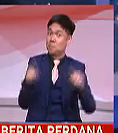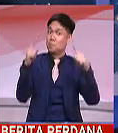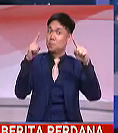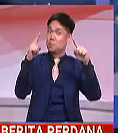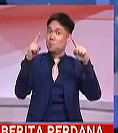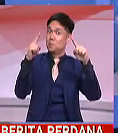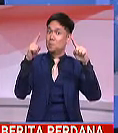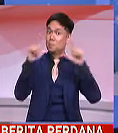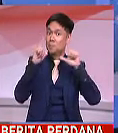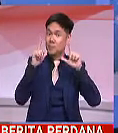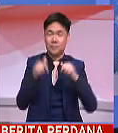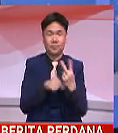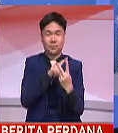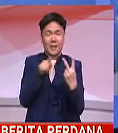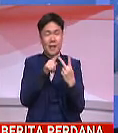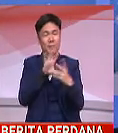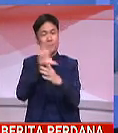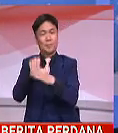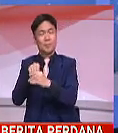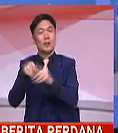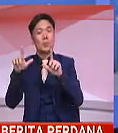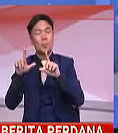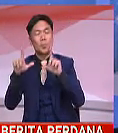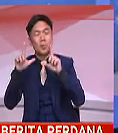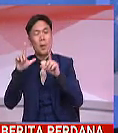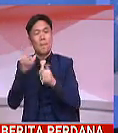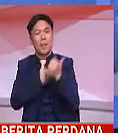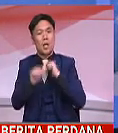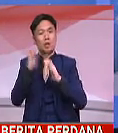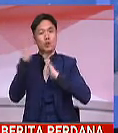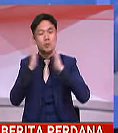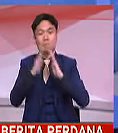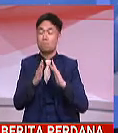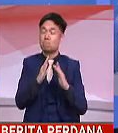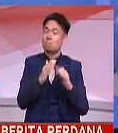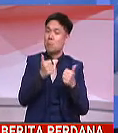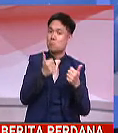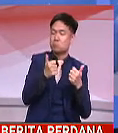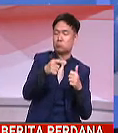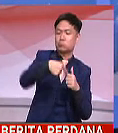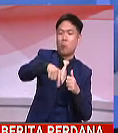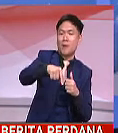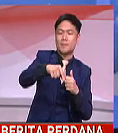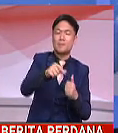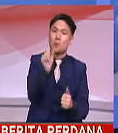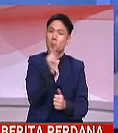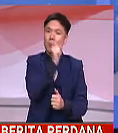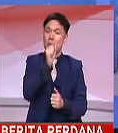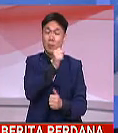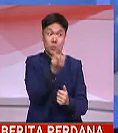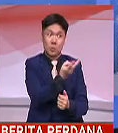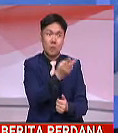untuk berganding dengan barisan artis terkenal menerusi karya yang berkualiti dan bermutu membuktikan keupayaan anak muda